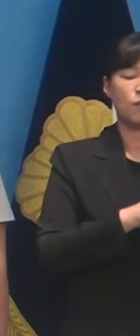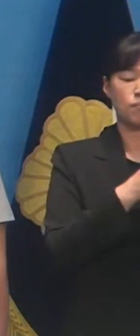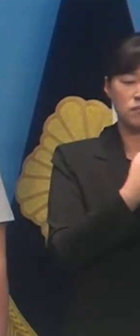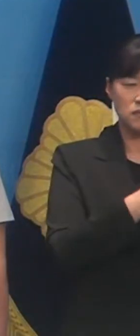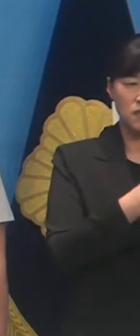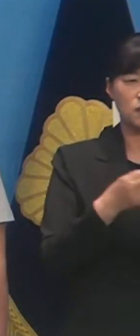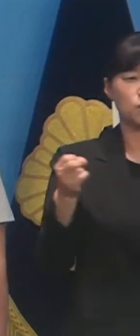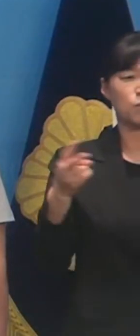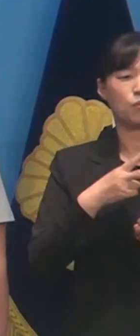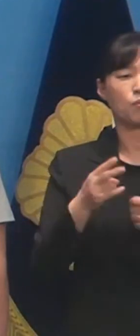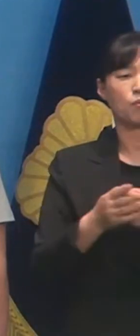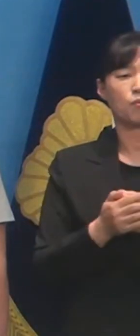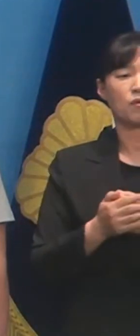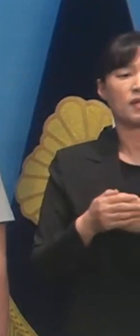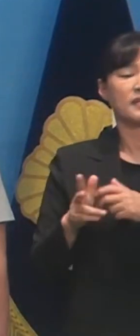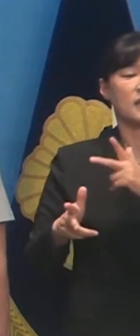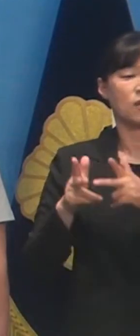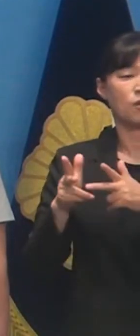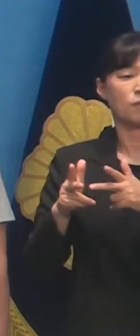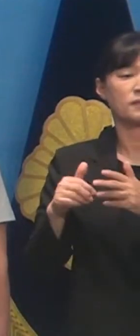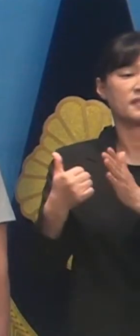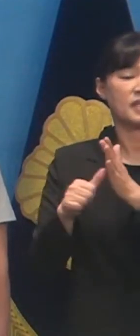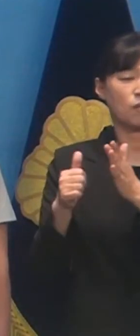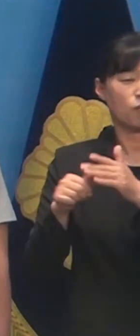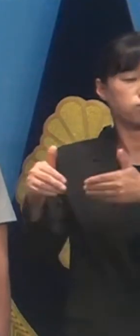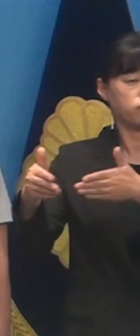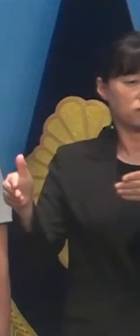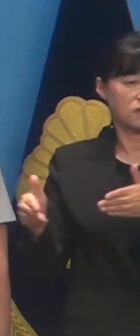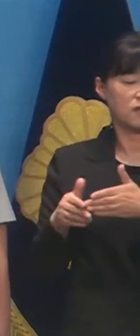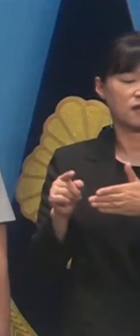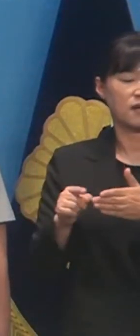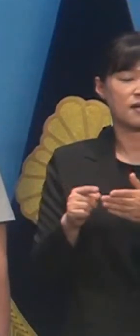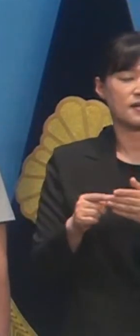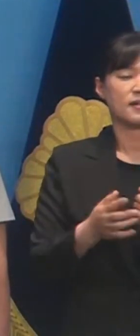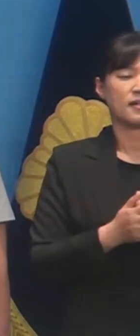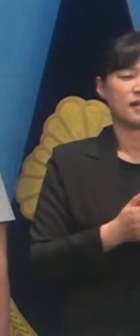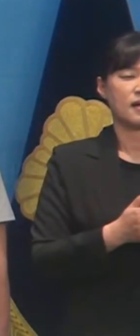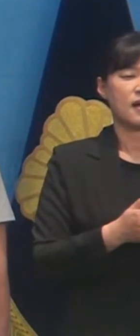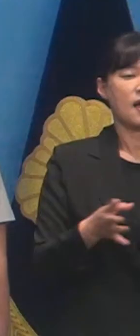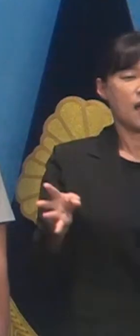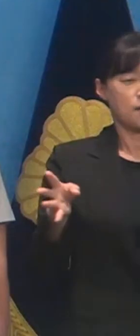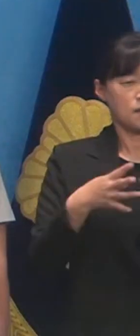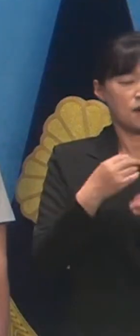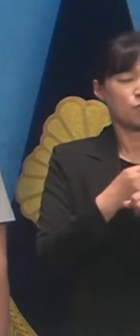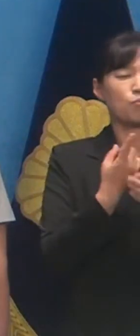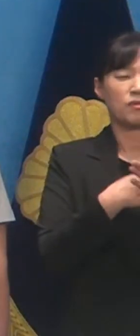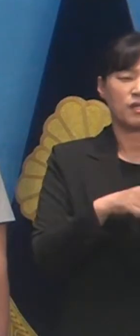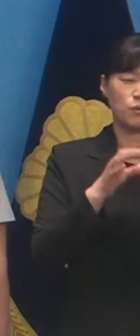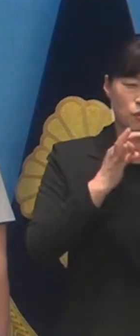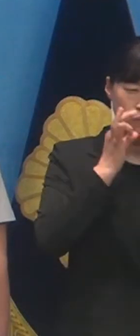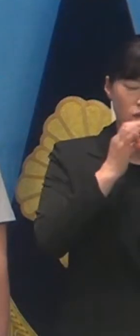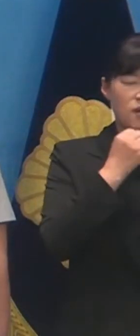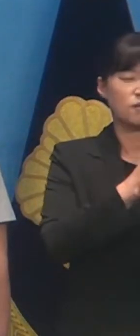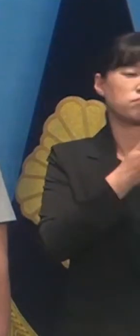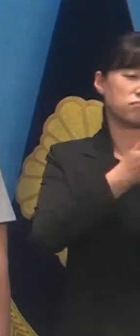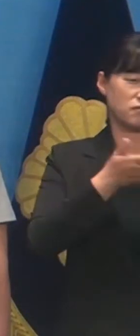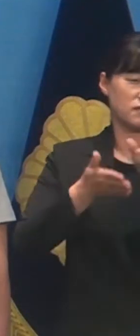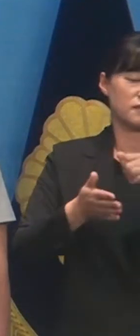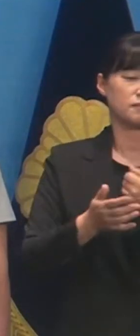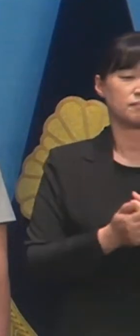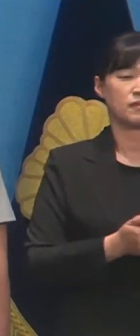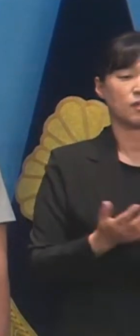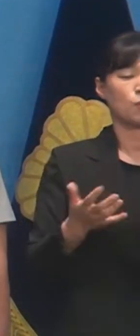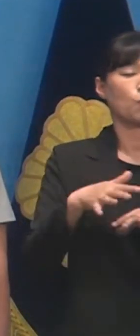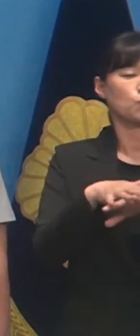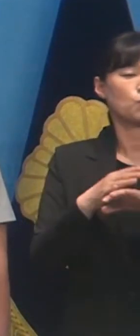산업은행과 그리고 산자부가 적극적인 문제 해결을 위한 그런 노력을 기울여 줄 것을 부탁드리면서